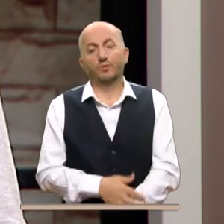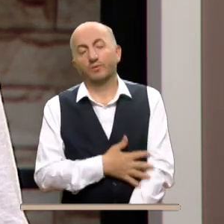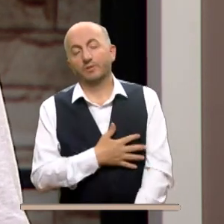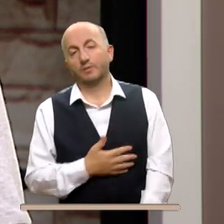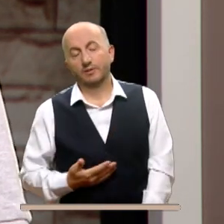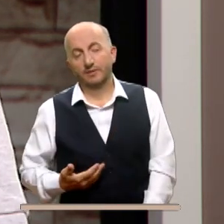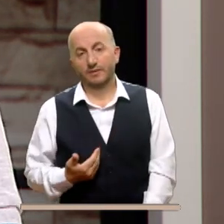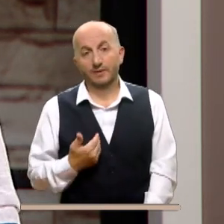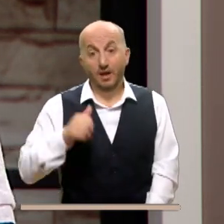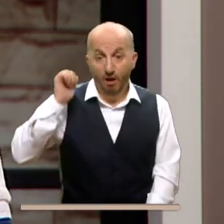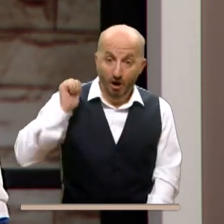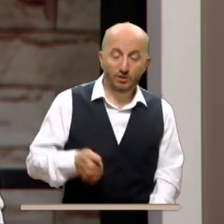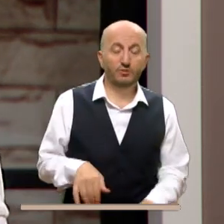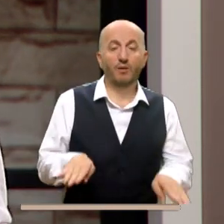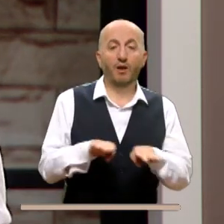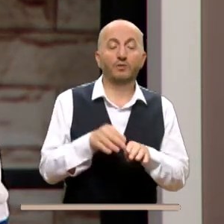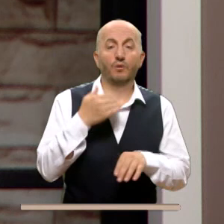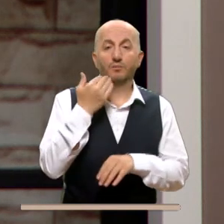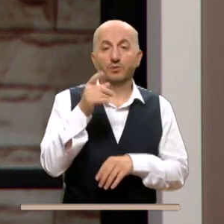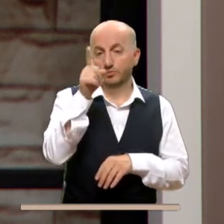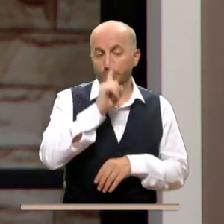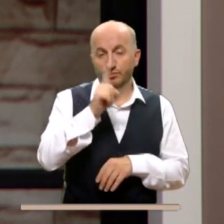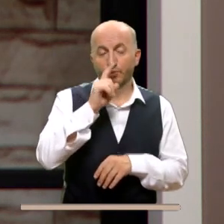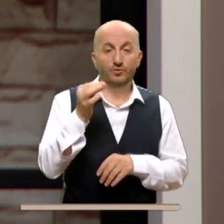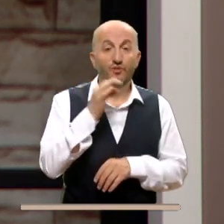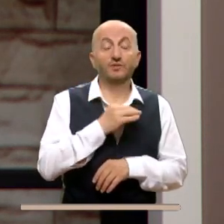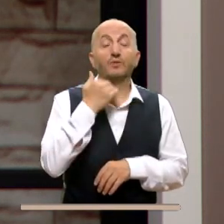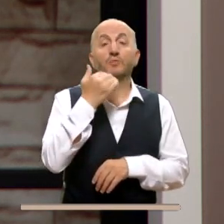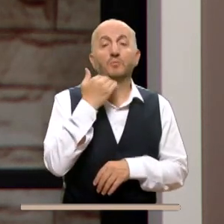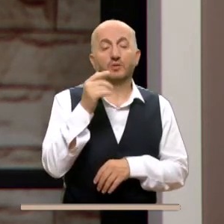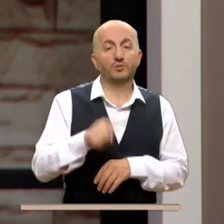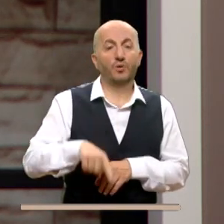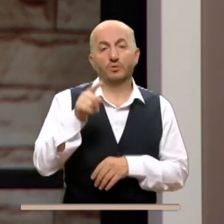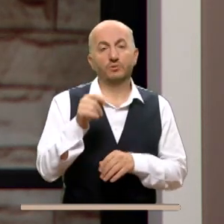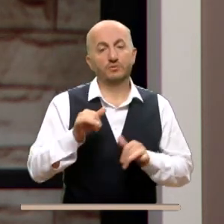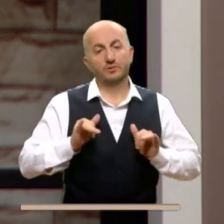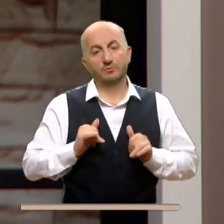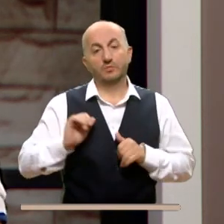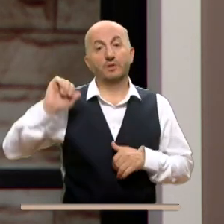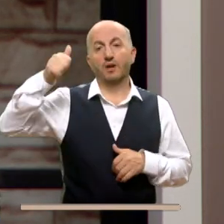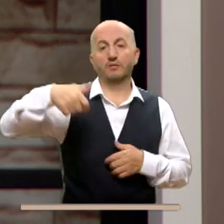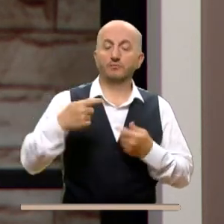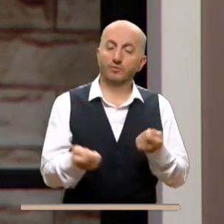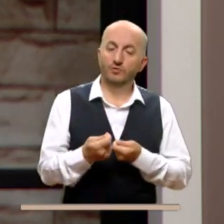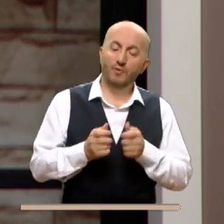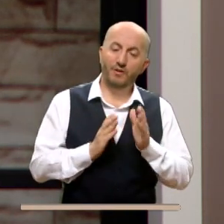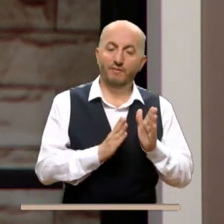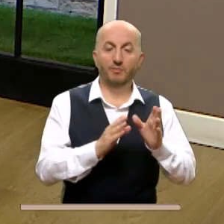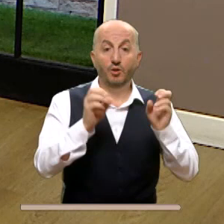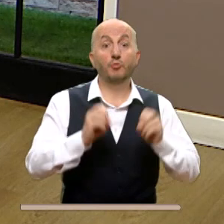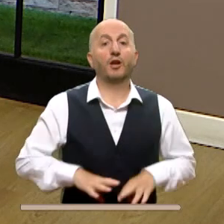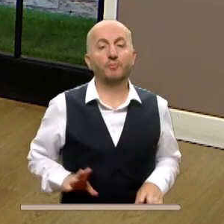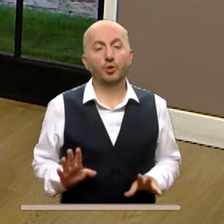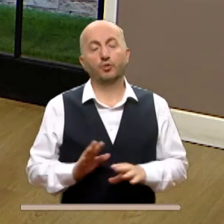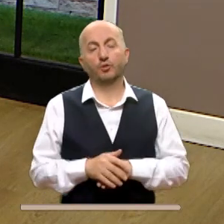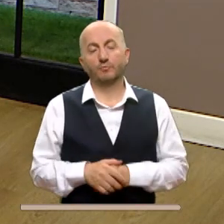etkileniyorum sonuçta. Her günüm aynı olamaz, %100 verimli olamaz. O yüzden o gün dinleniyordum, ertesi gün çalışmaya devam ediyordum ama kesinlikle bırakmıyordum.